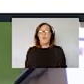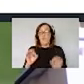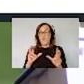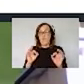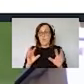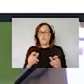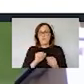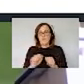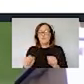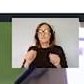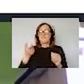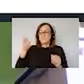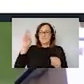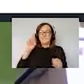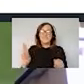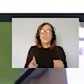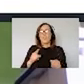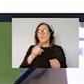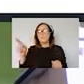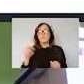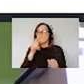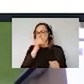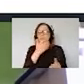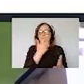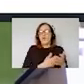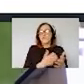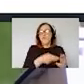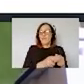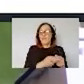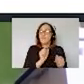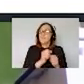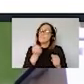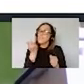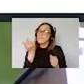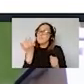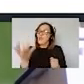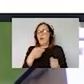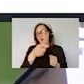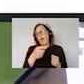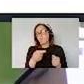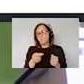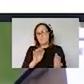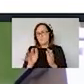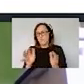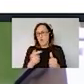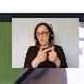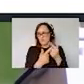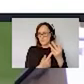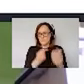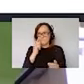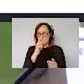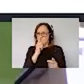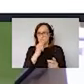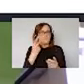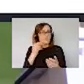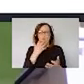okej, są placówki, które nie pozwalają korzystać z niektórych narzędzi. Rozumiem, dlatego podajemy kilka opcji. Zobaczcie Państwo, że ja mam aplikację, dlatego mówię nie